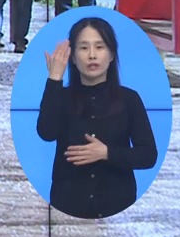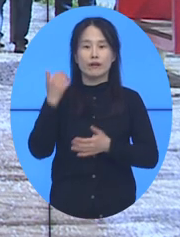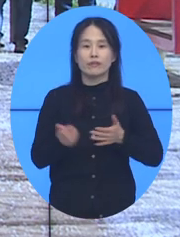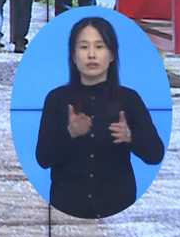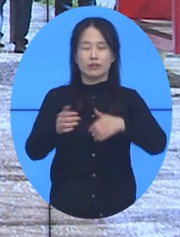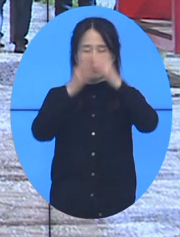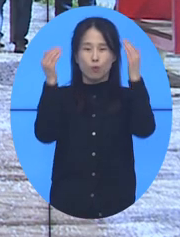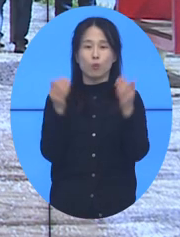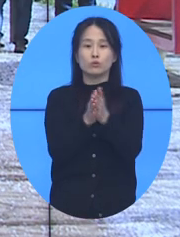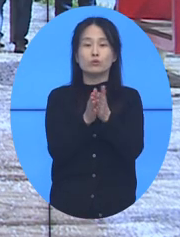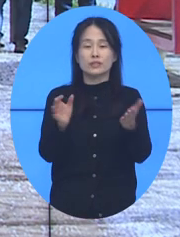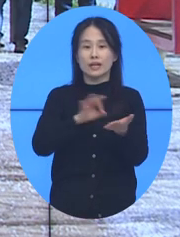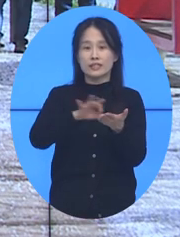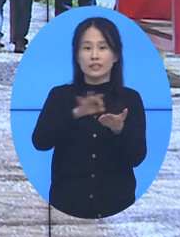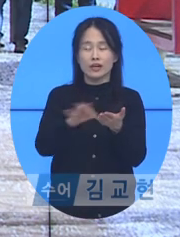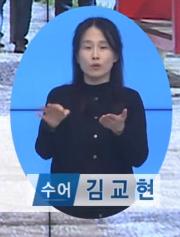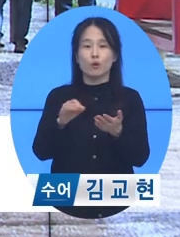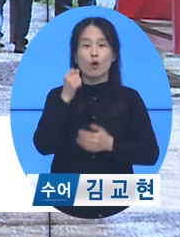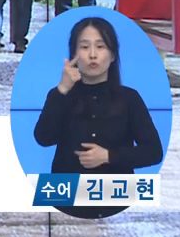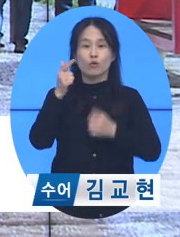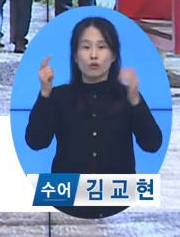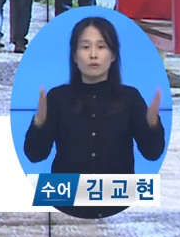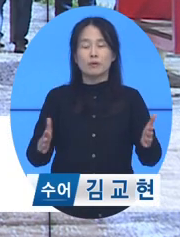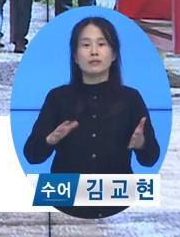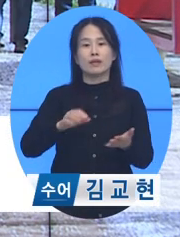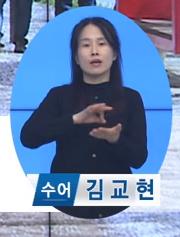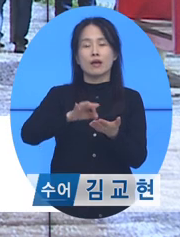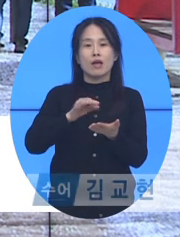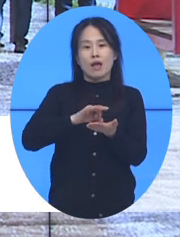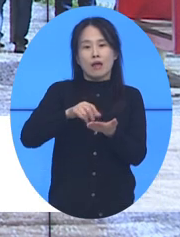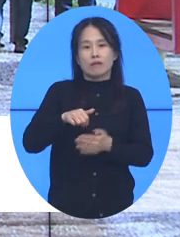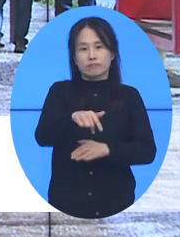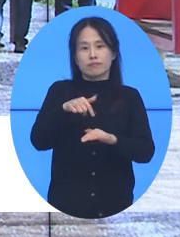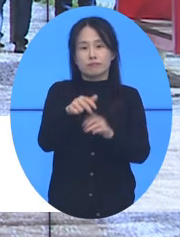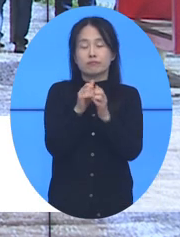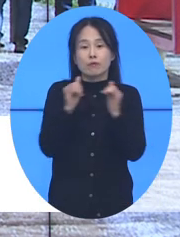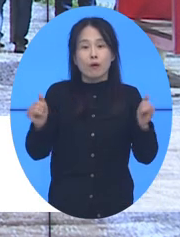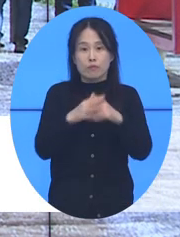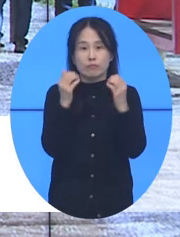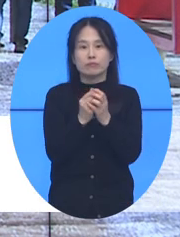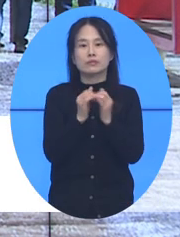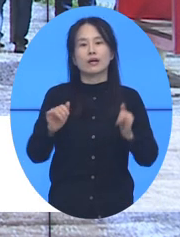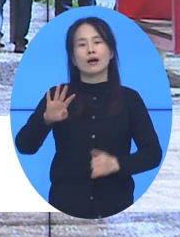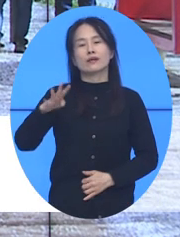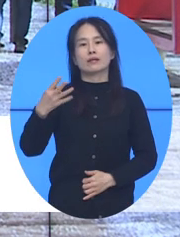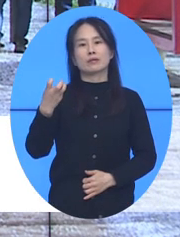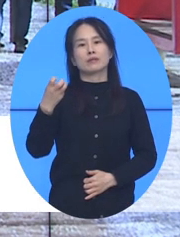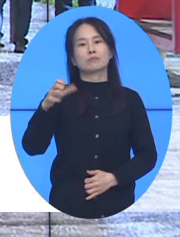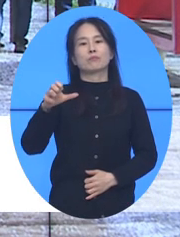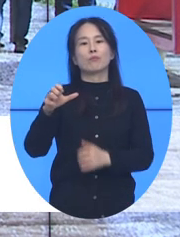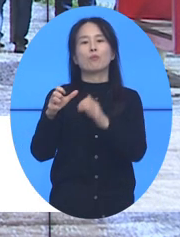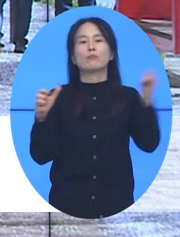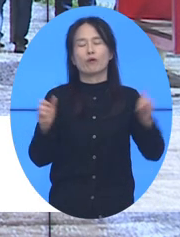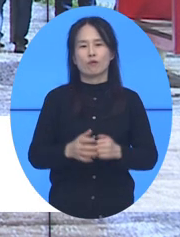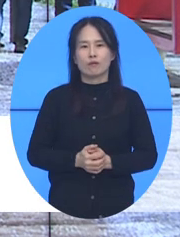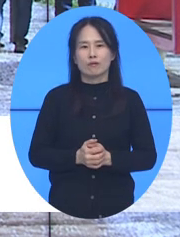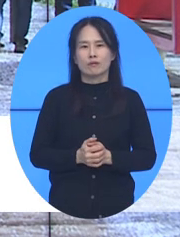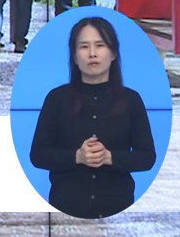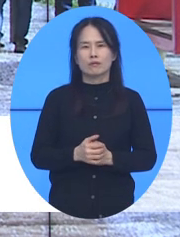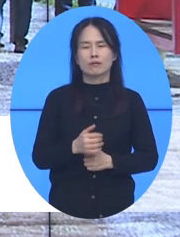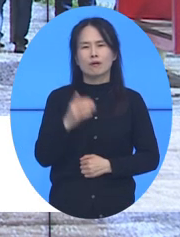경기에게 6대로가 모두 열린지 6개월 만에 완주자가 400 30명이나 나왔습니다 그만큼 탐방객들이 경기했길